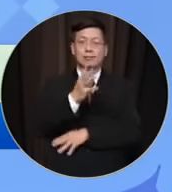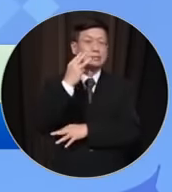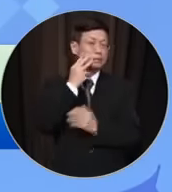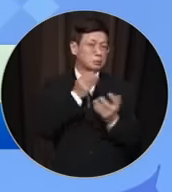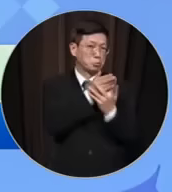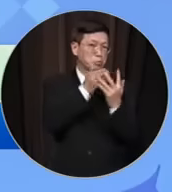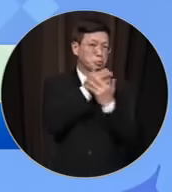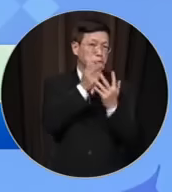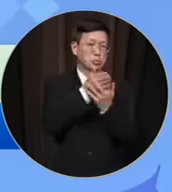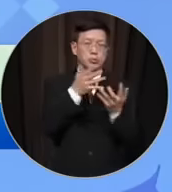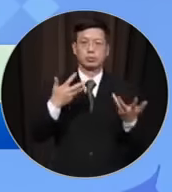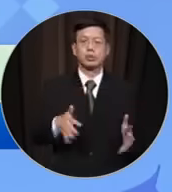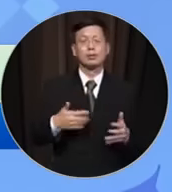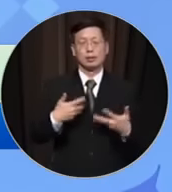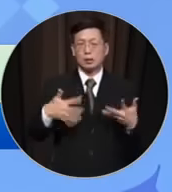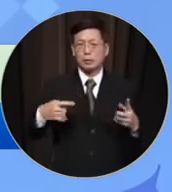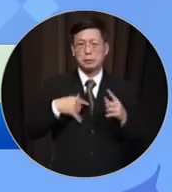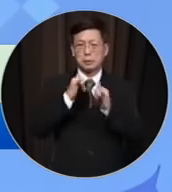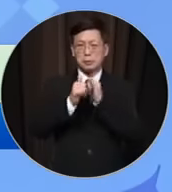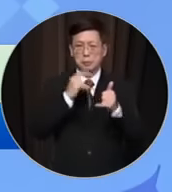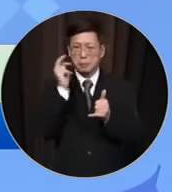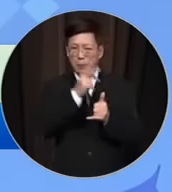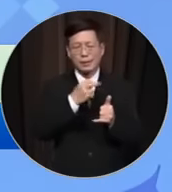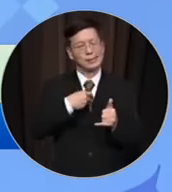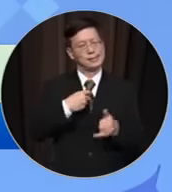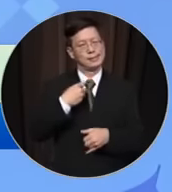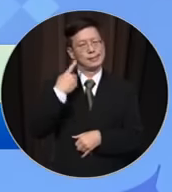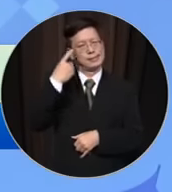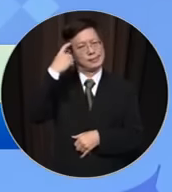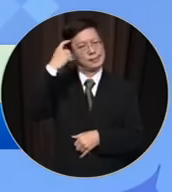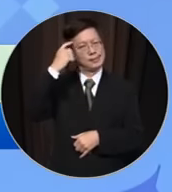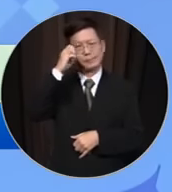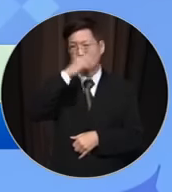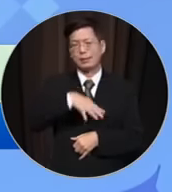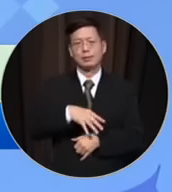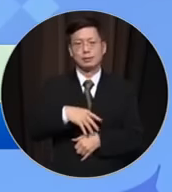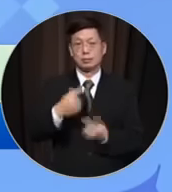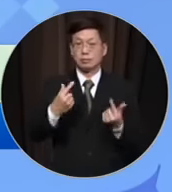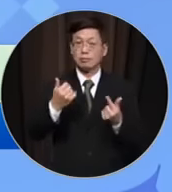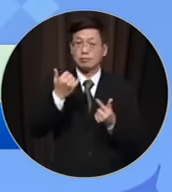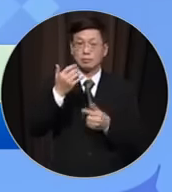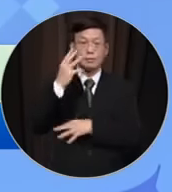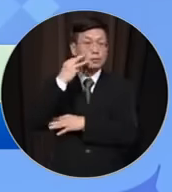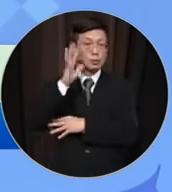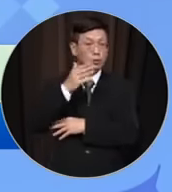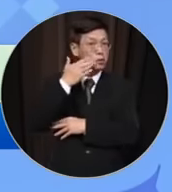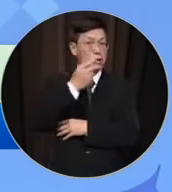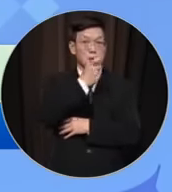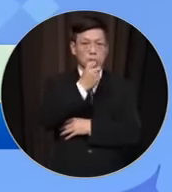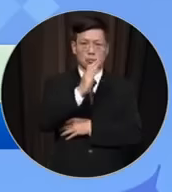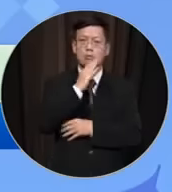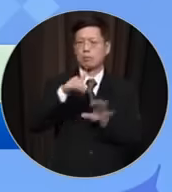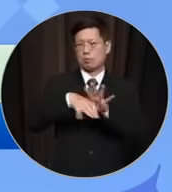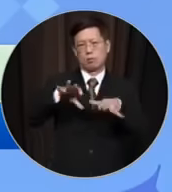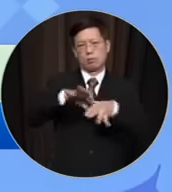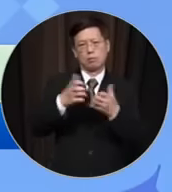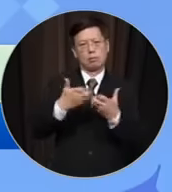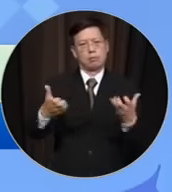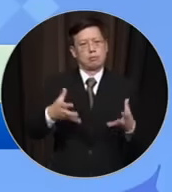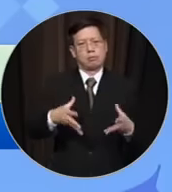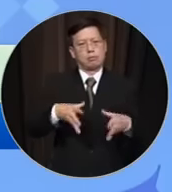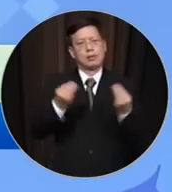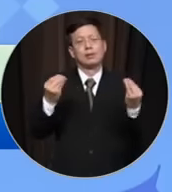介入文化的乱象，实在让国人痛心。政治可能有蓝绿，但是文化不应该有颜